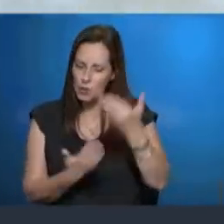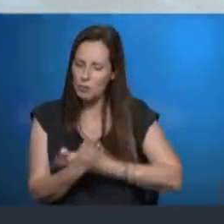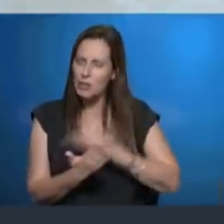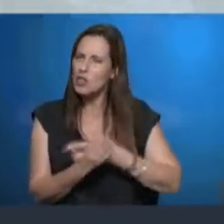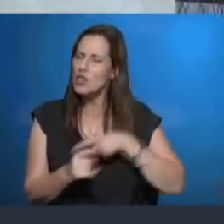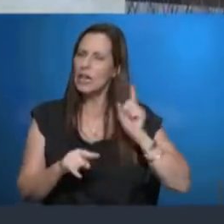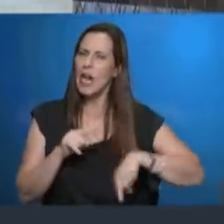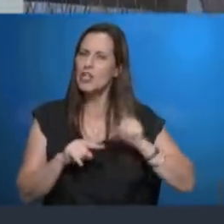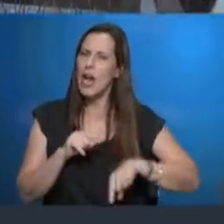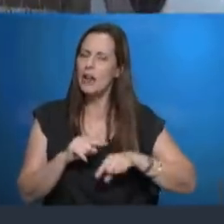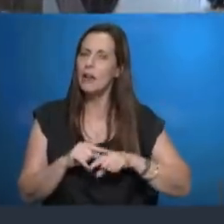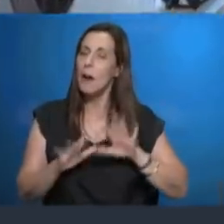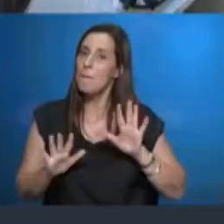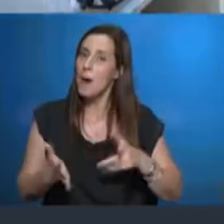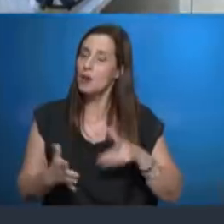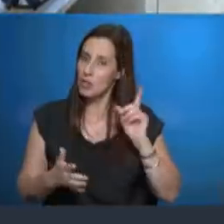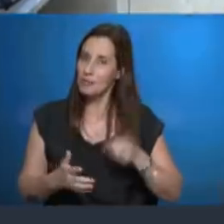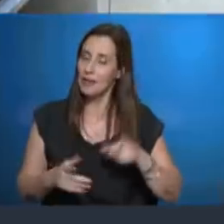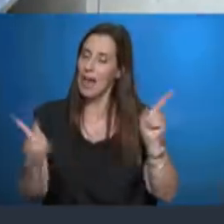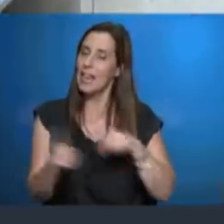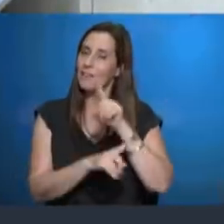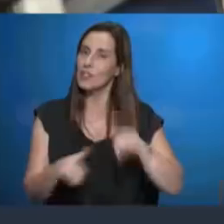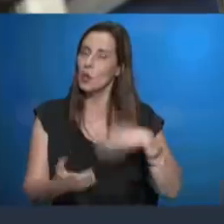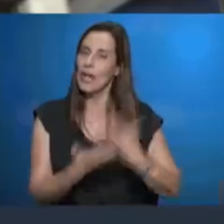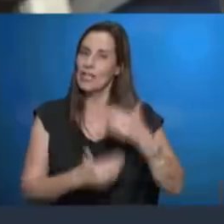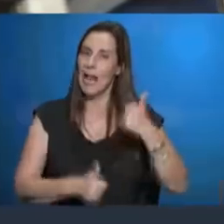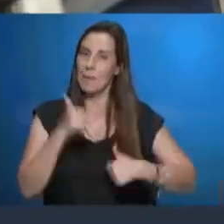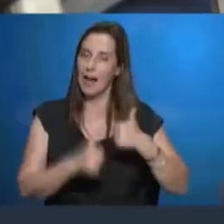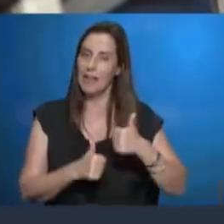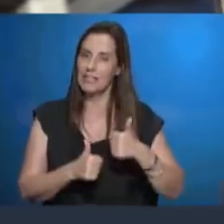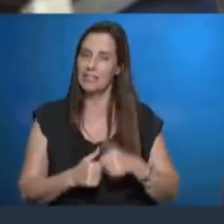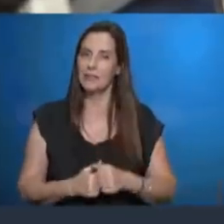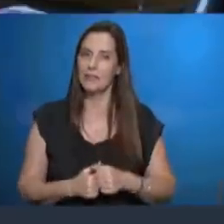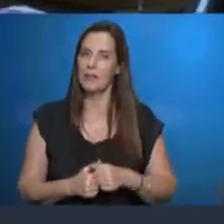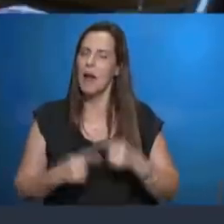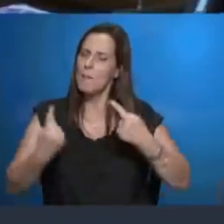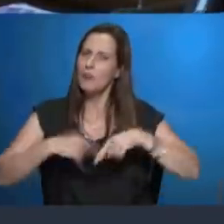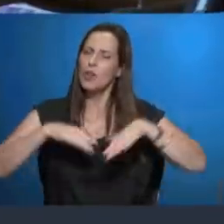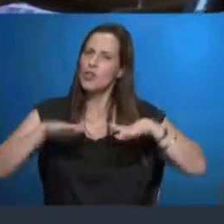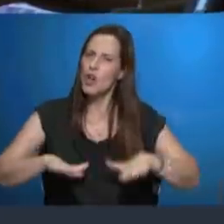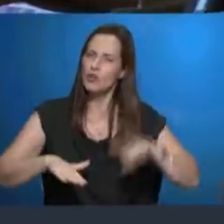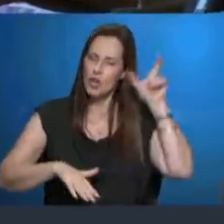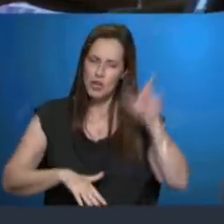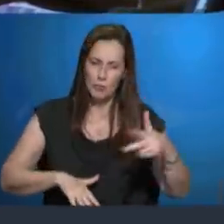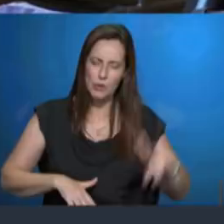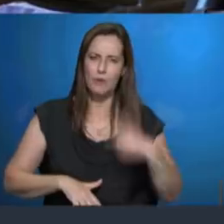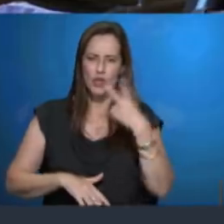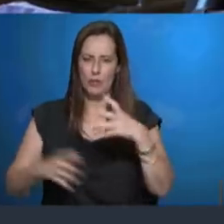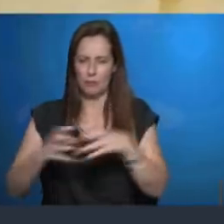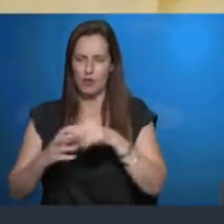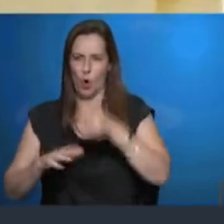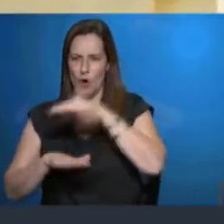כשל טכני, מה שלכאורה אמור היה לפסול את ההצעה הגבוהה. בוועדה ישבו איש אופוזיציה ושניים ממחנה